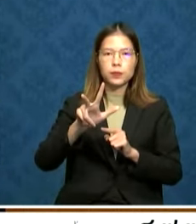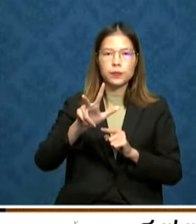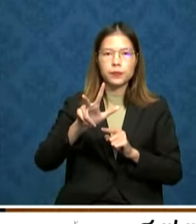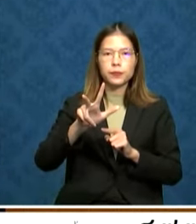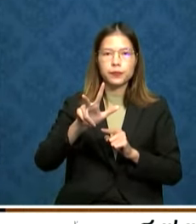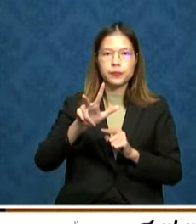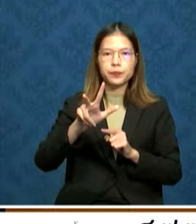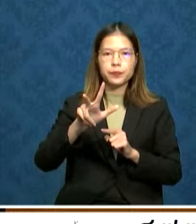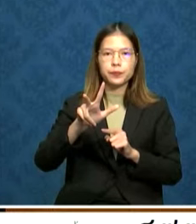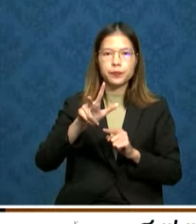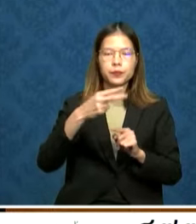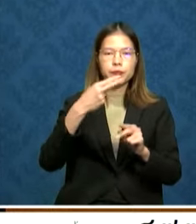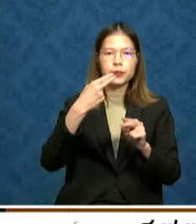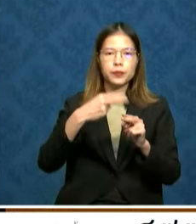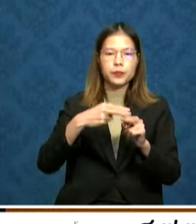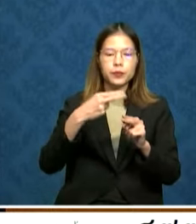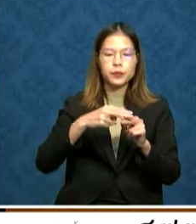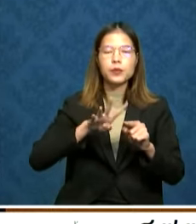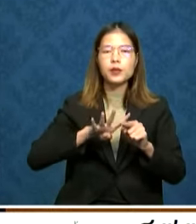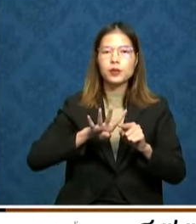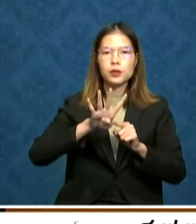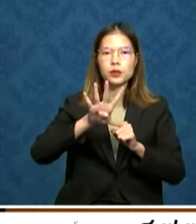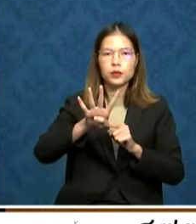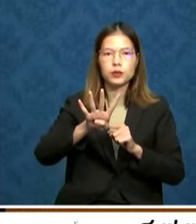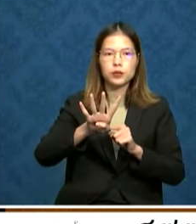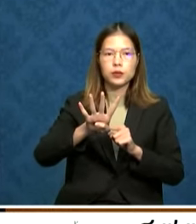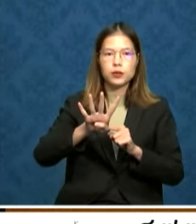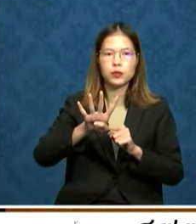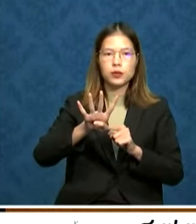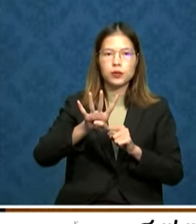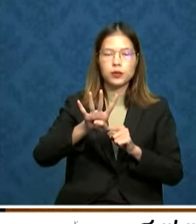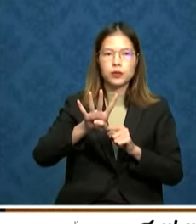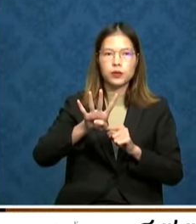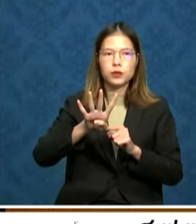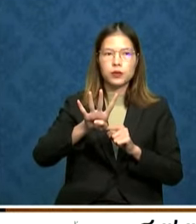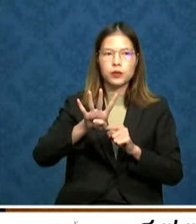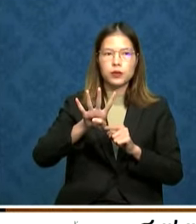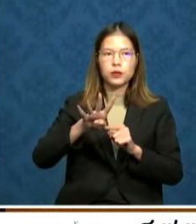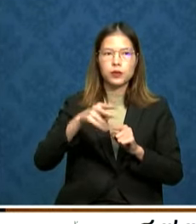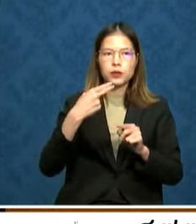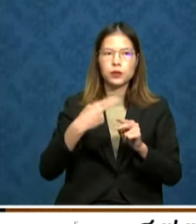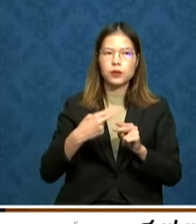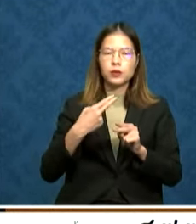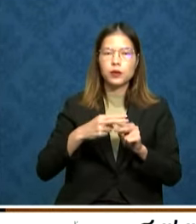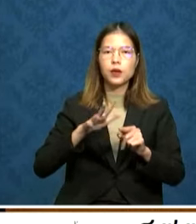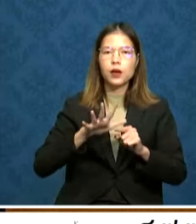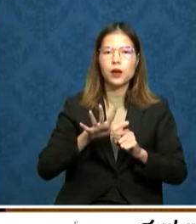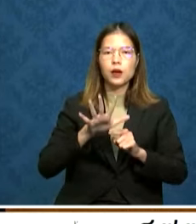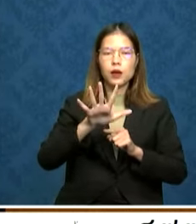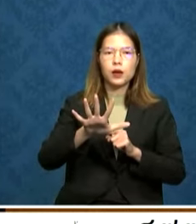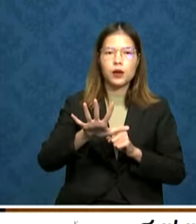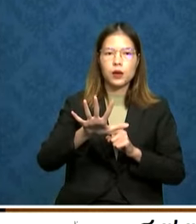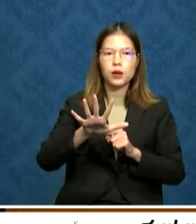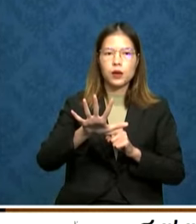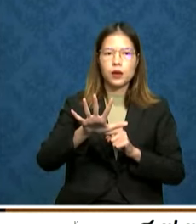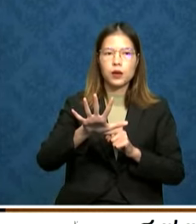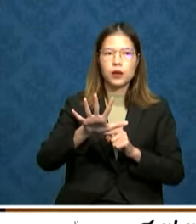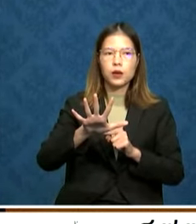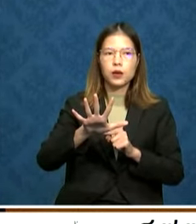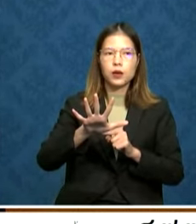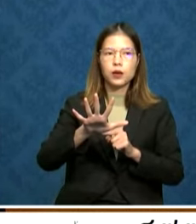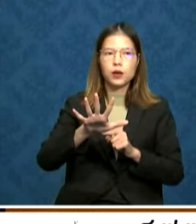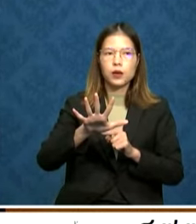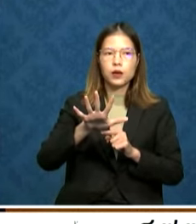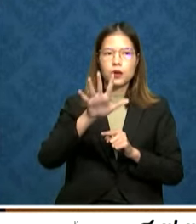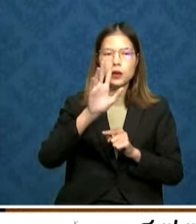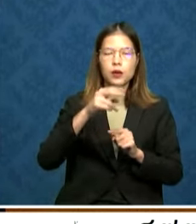จันวิทย์ 4. ในนัฐชปกรนามเมือง 5. ในประยุธสิร